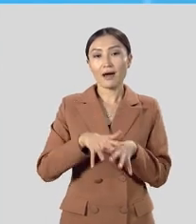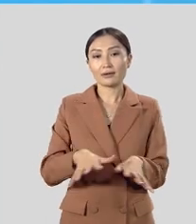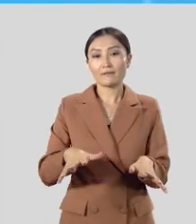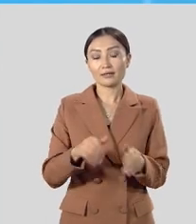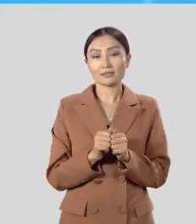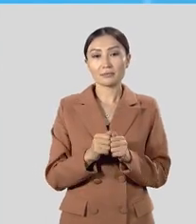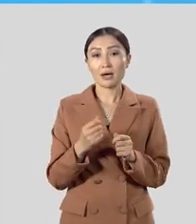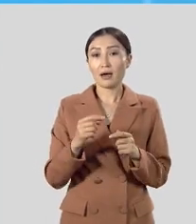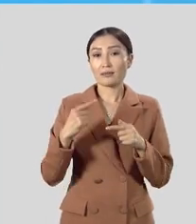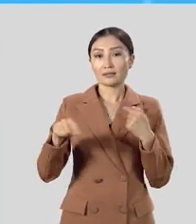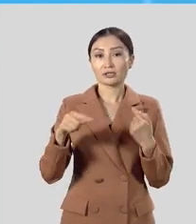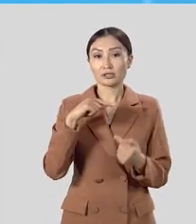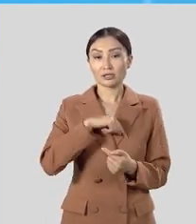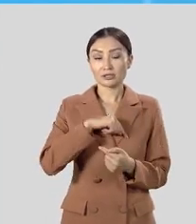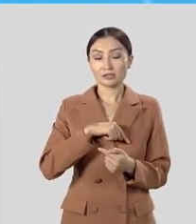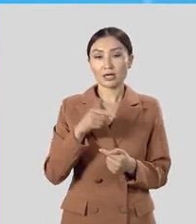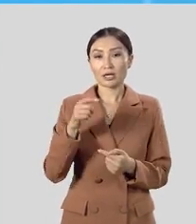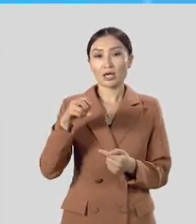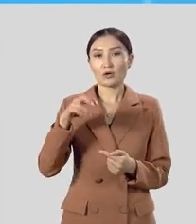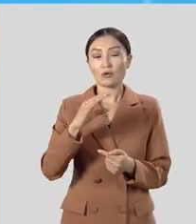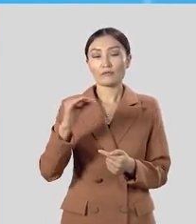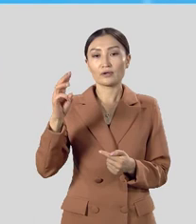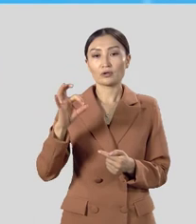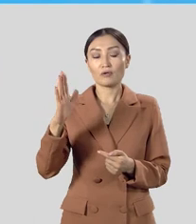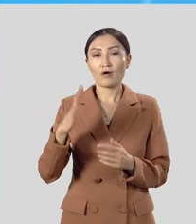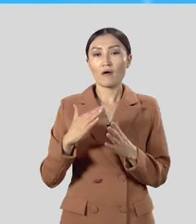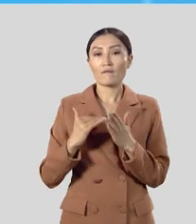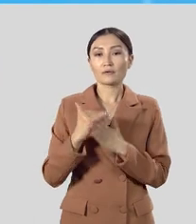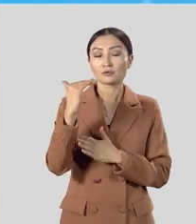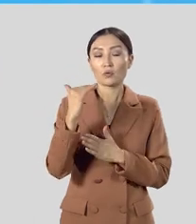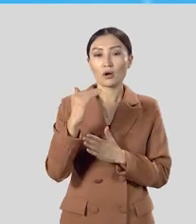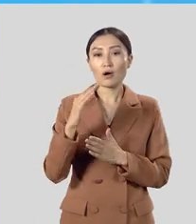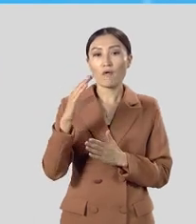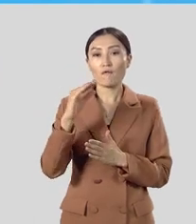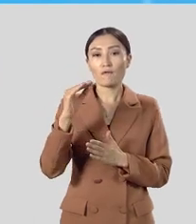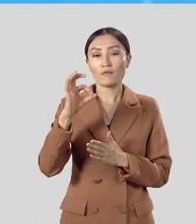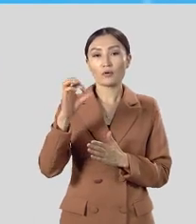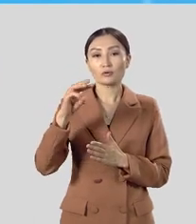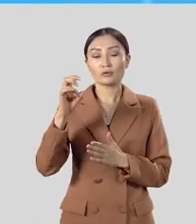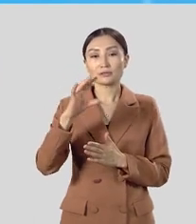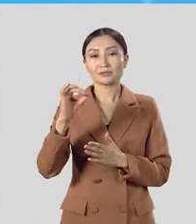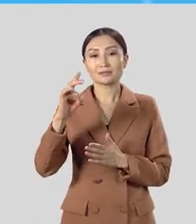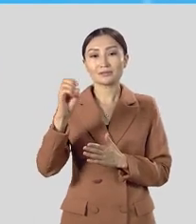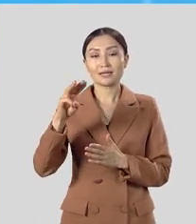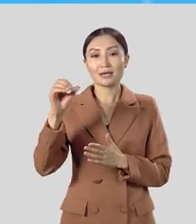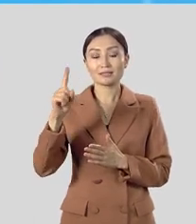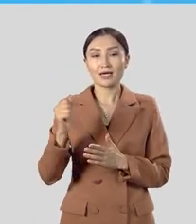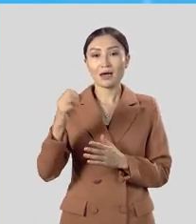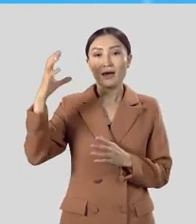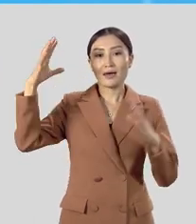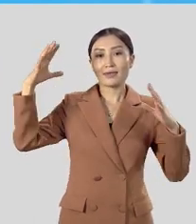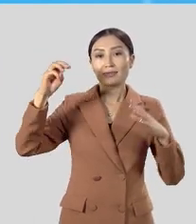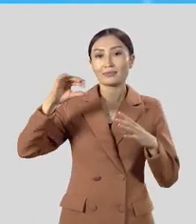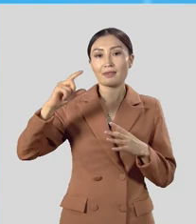система. Отличительная черта гелиофитов – это высокая интенсивность фотосинтеза. Тенелюбивые растения